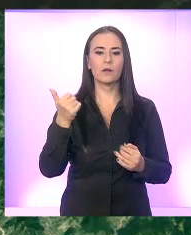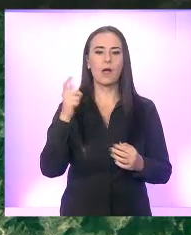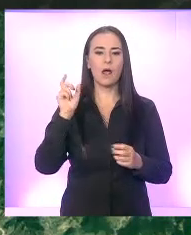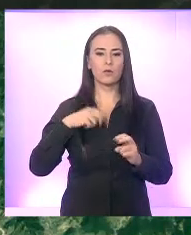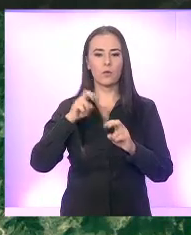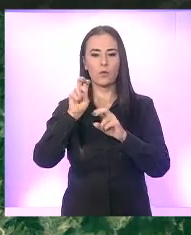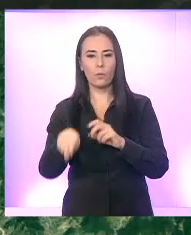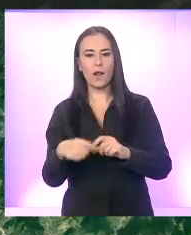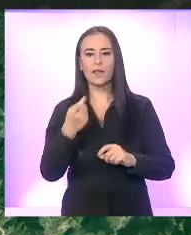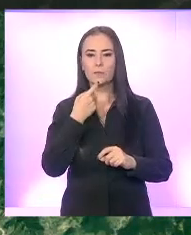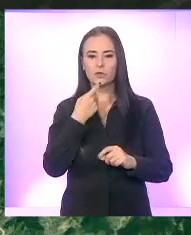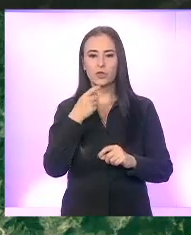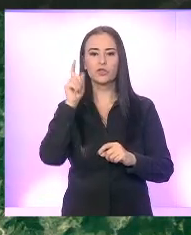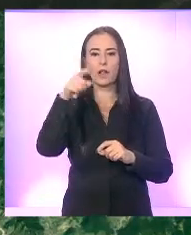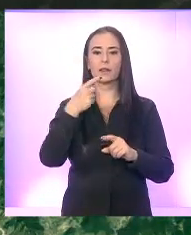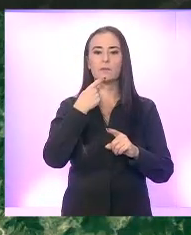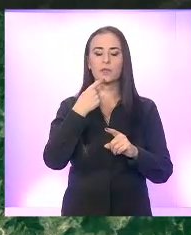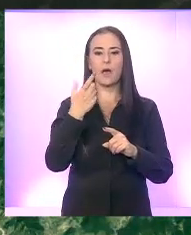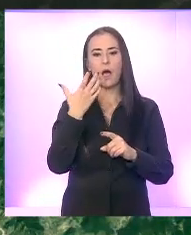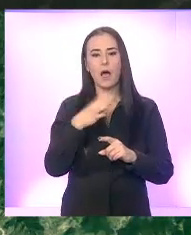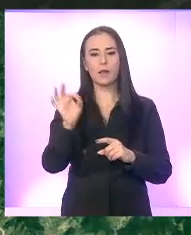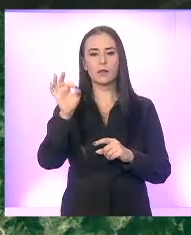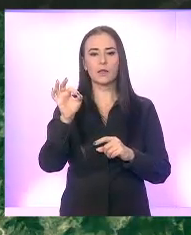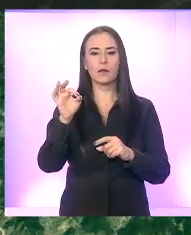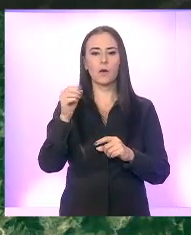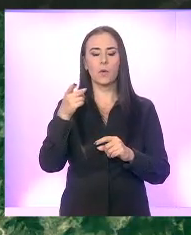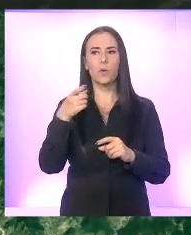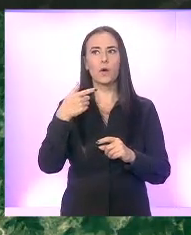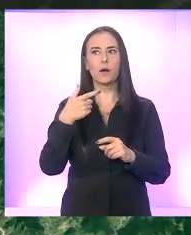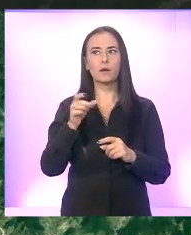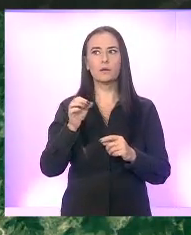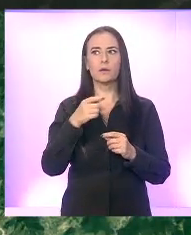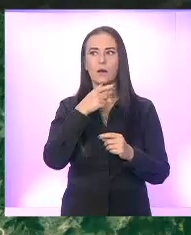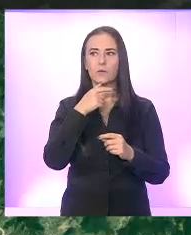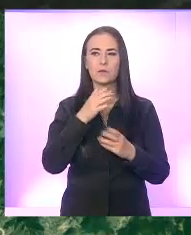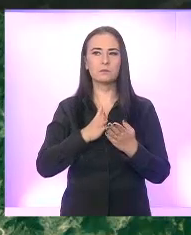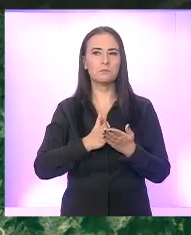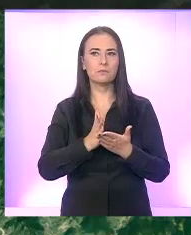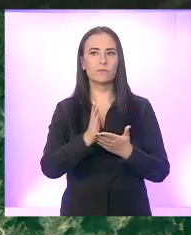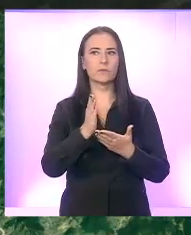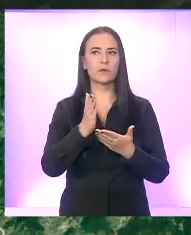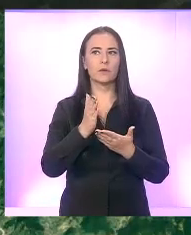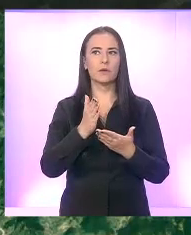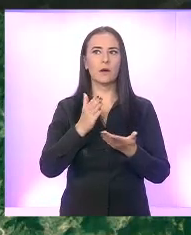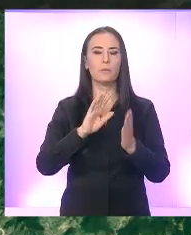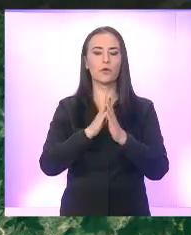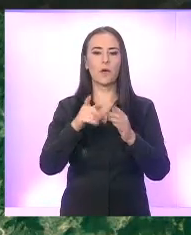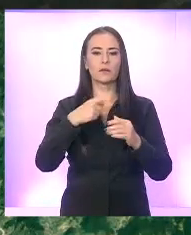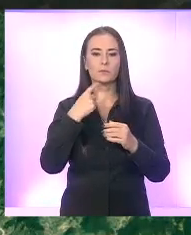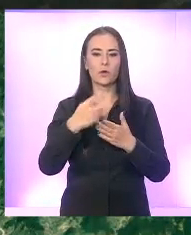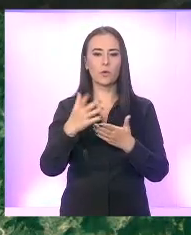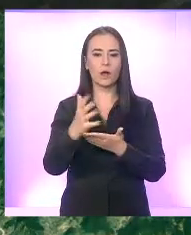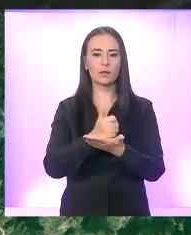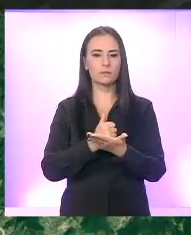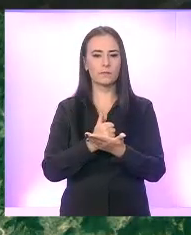la Sighișoara și de acolo iau microbuzul, pentru că nu există o cale directă foarte scurtă, pentru că sunt 54-60 de kilometri